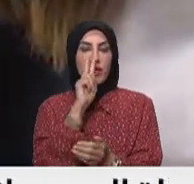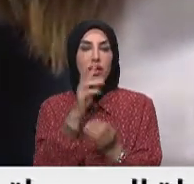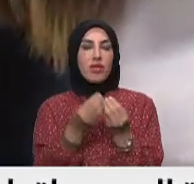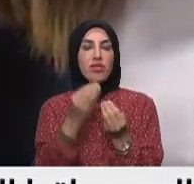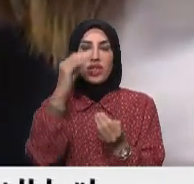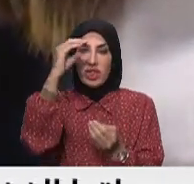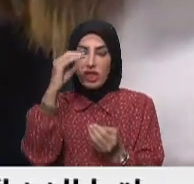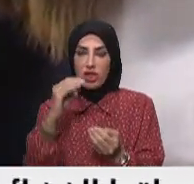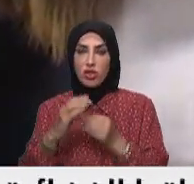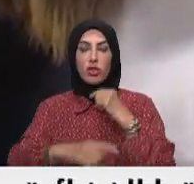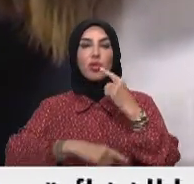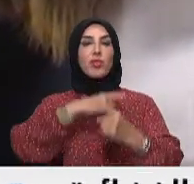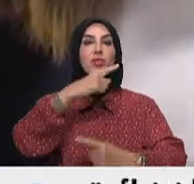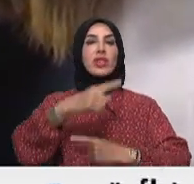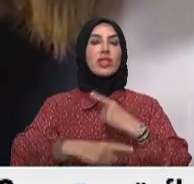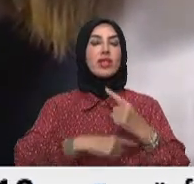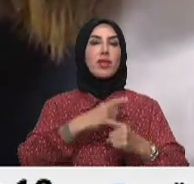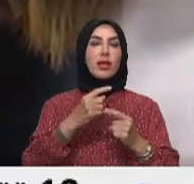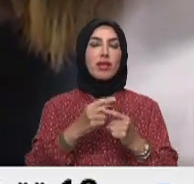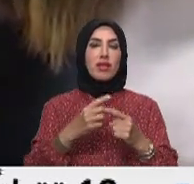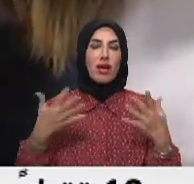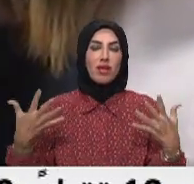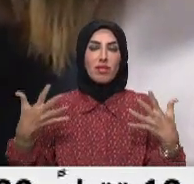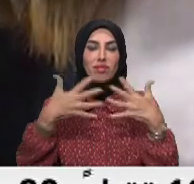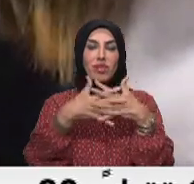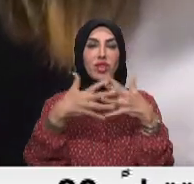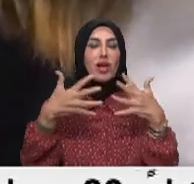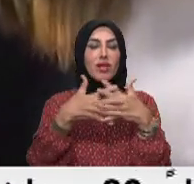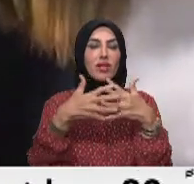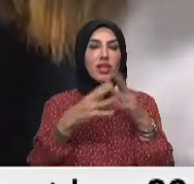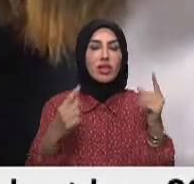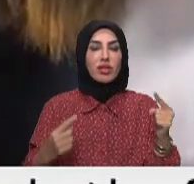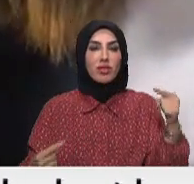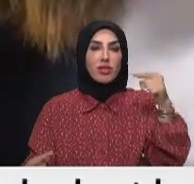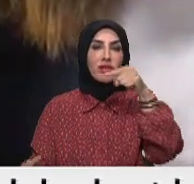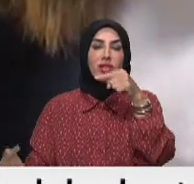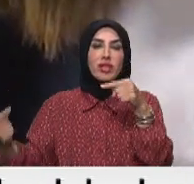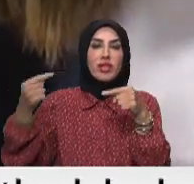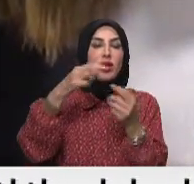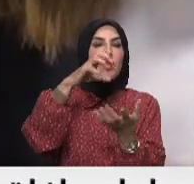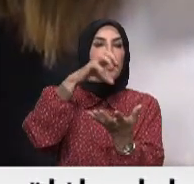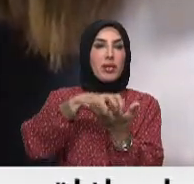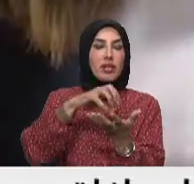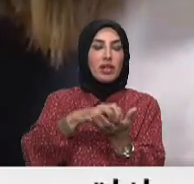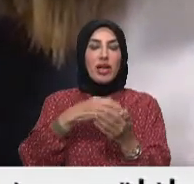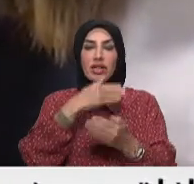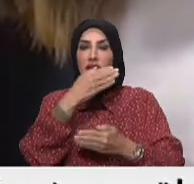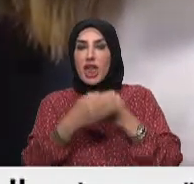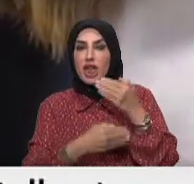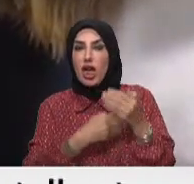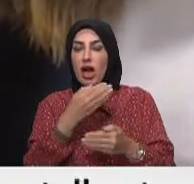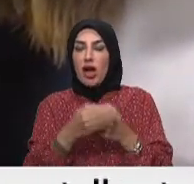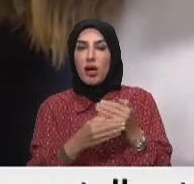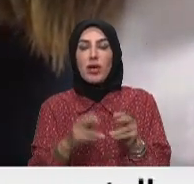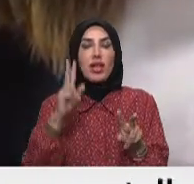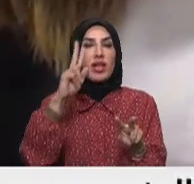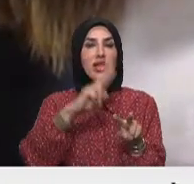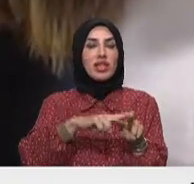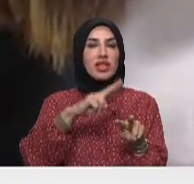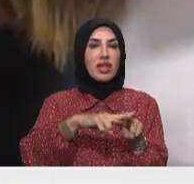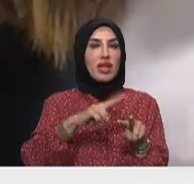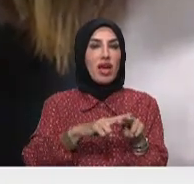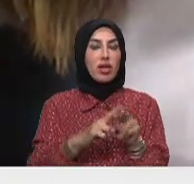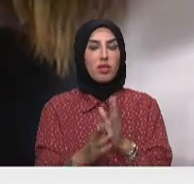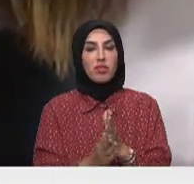الجنوب لا تزال أيضا الاشتباكات ضارية في منطقة الخيام، حيث يحاول العدو الإسرائيلي الدخول